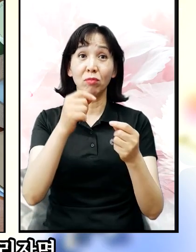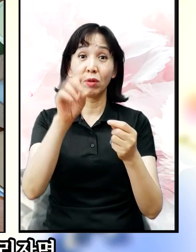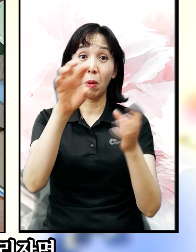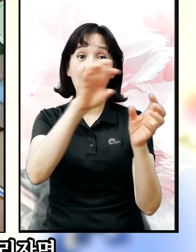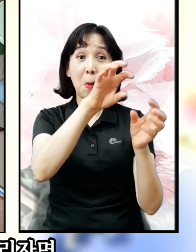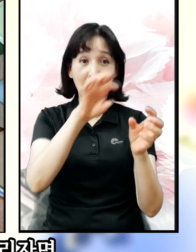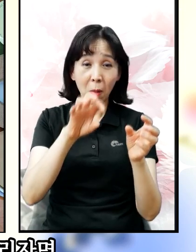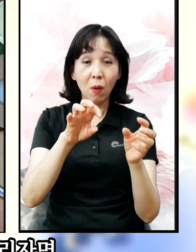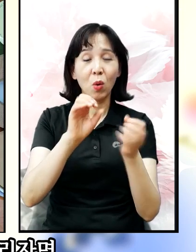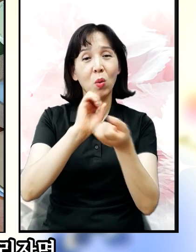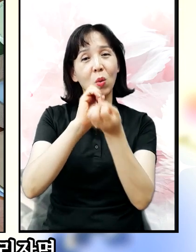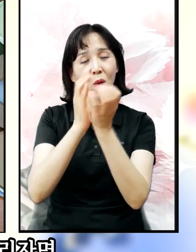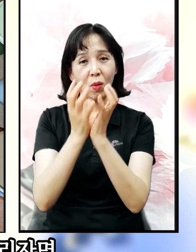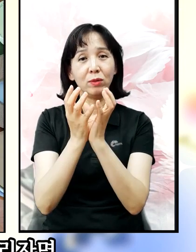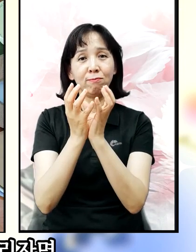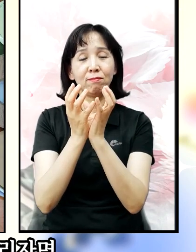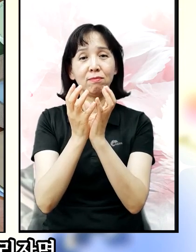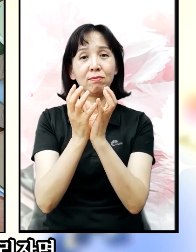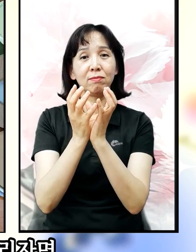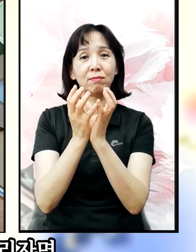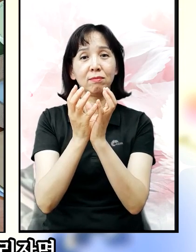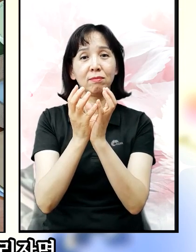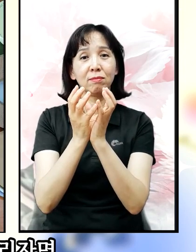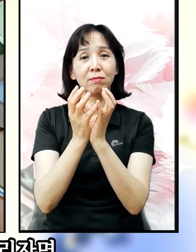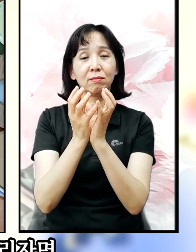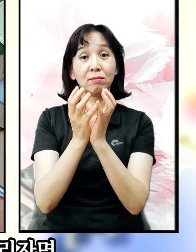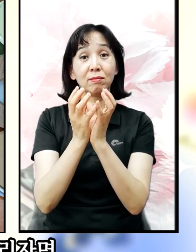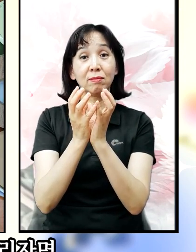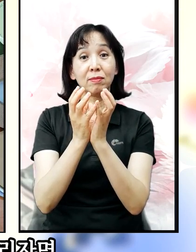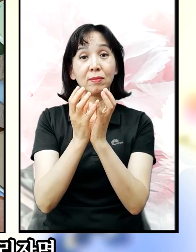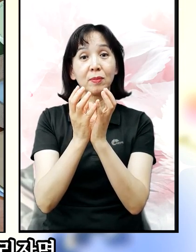자, 이런 식으로 꽃을